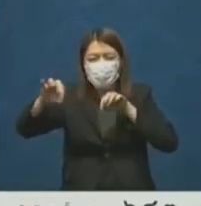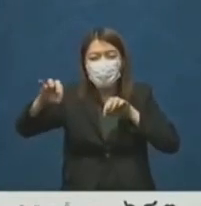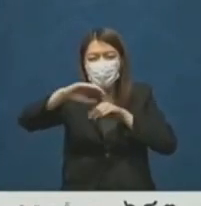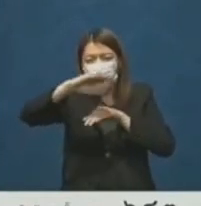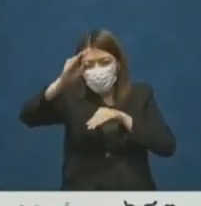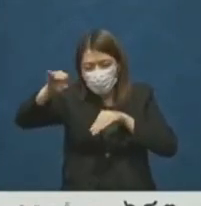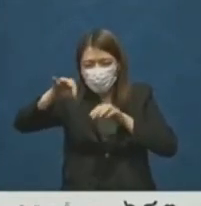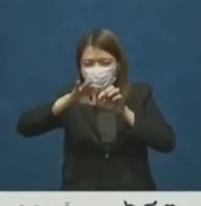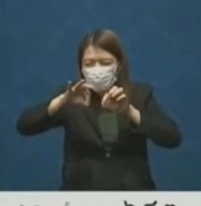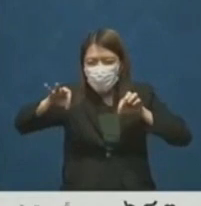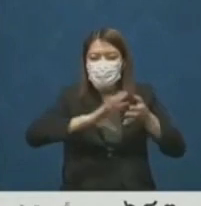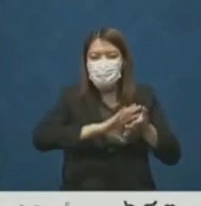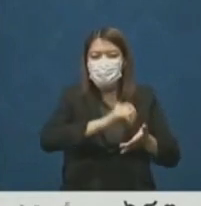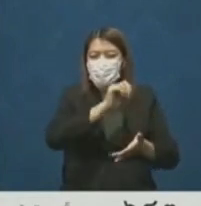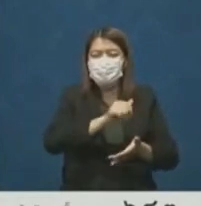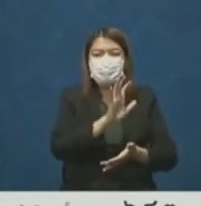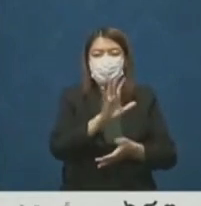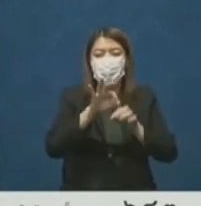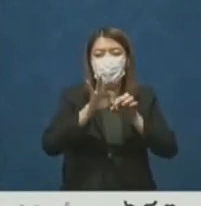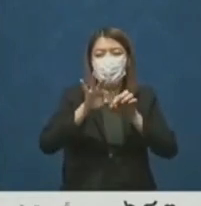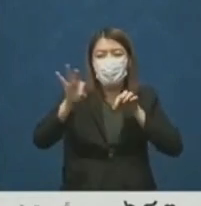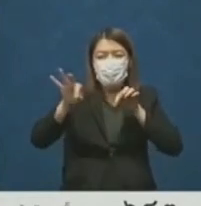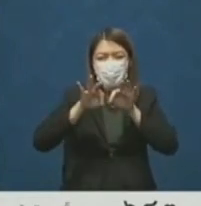ลที่ไม่อยู่ในตัวเมืองนะครับ